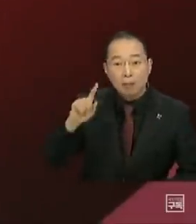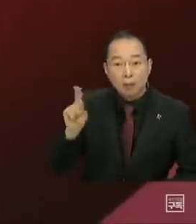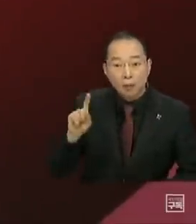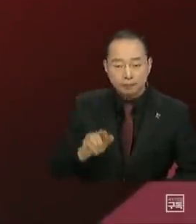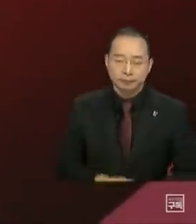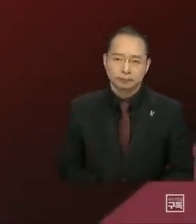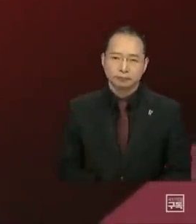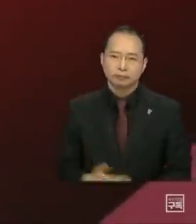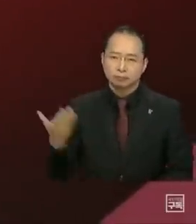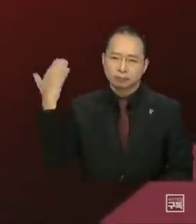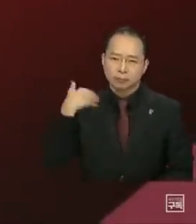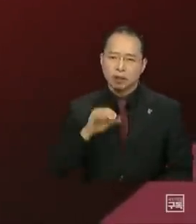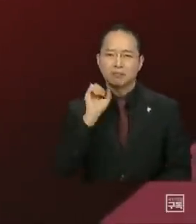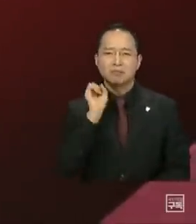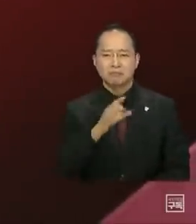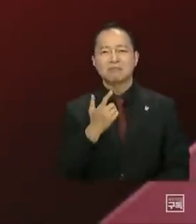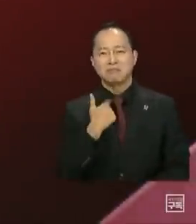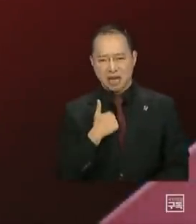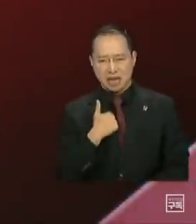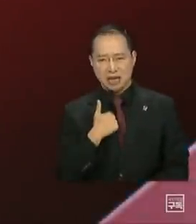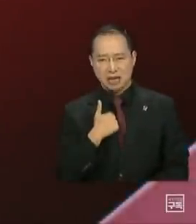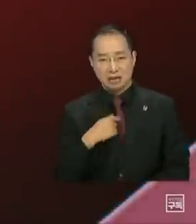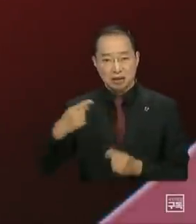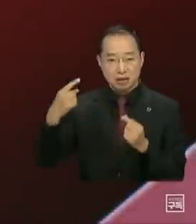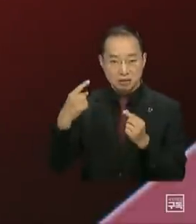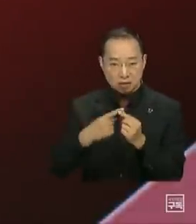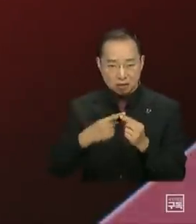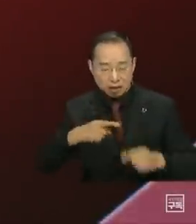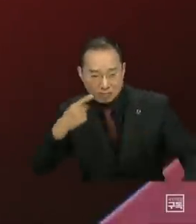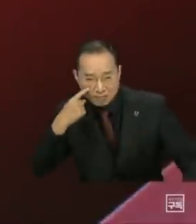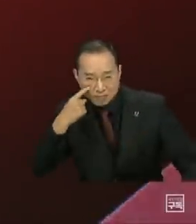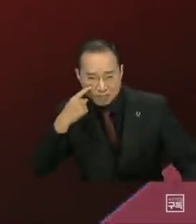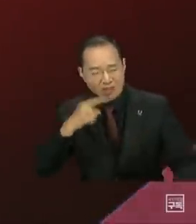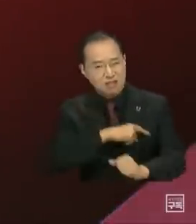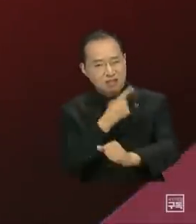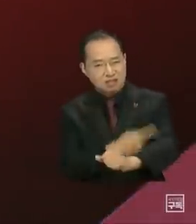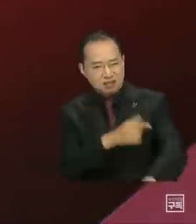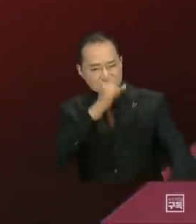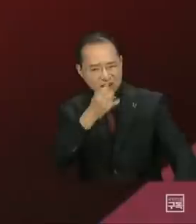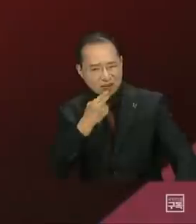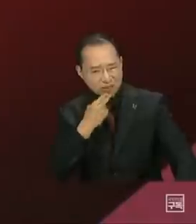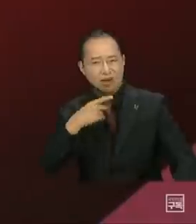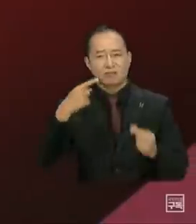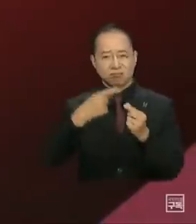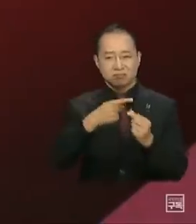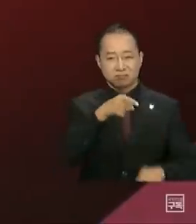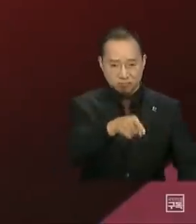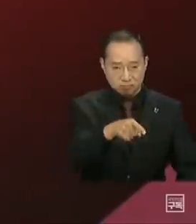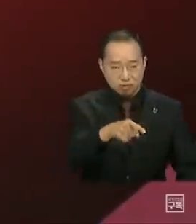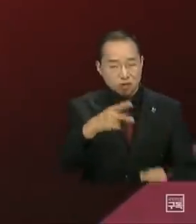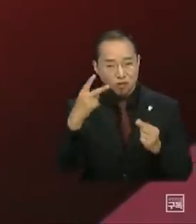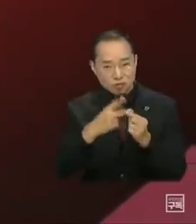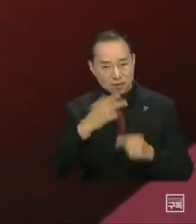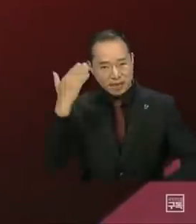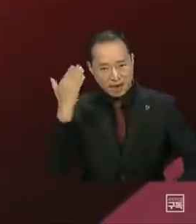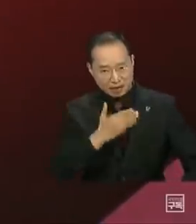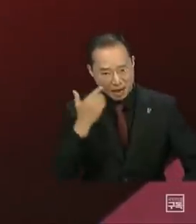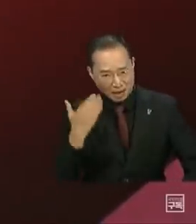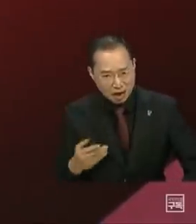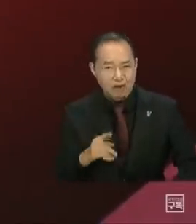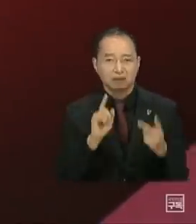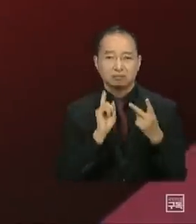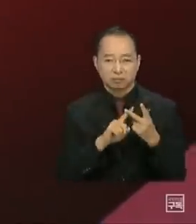말씀드렸는데 저는 첫째 능력을 봅니다. 두 번째 도덕성을 봅니다. 그리고